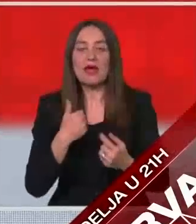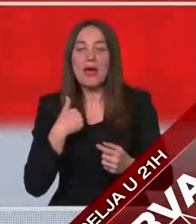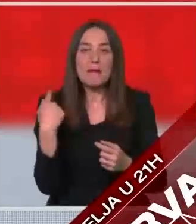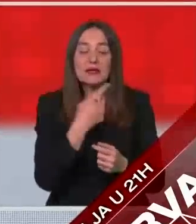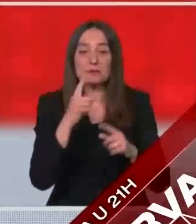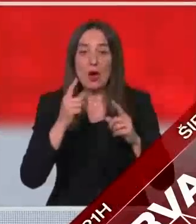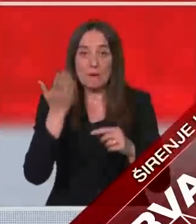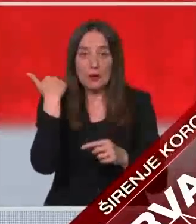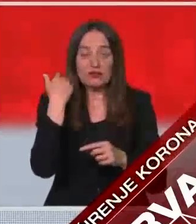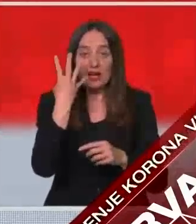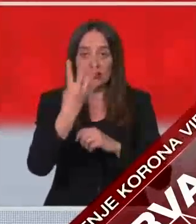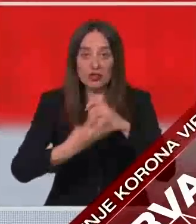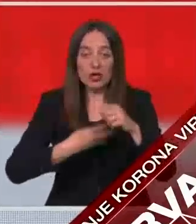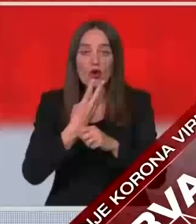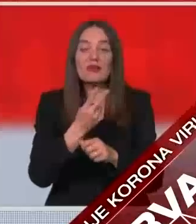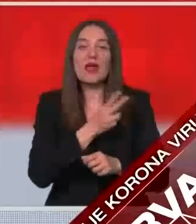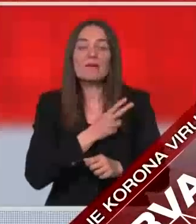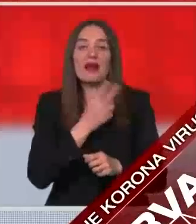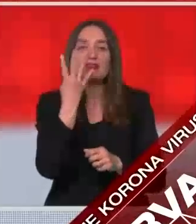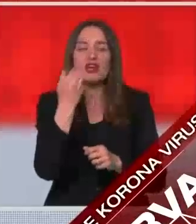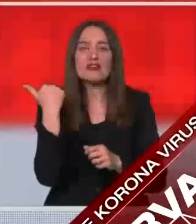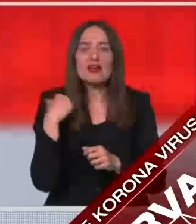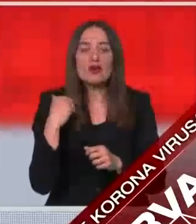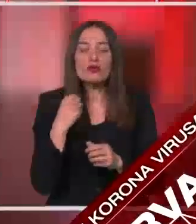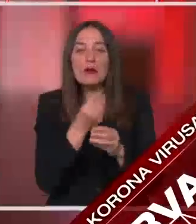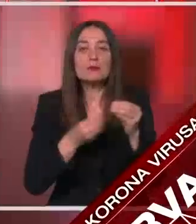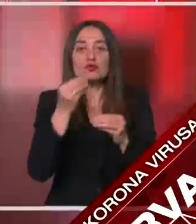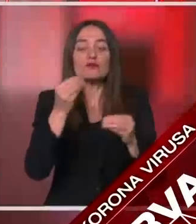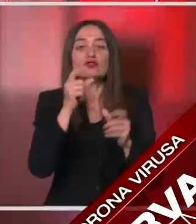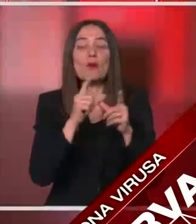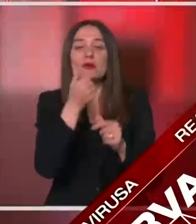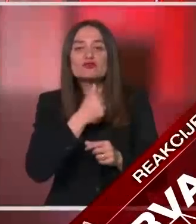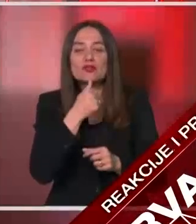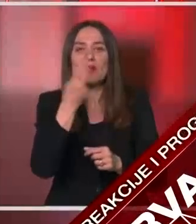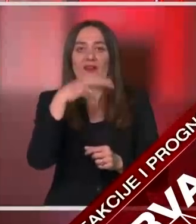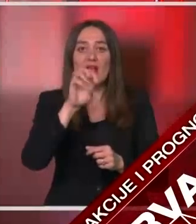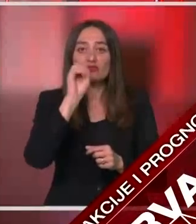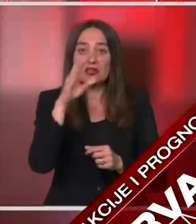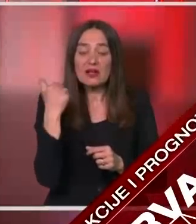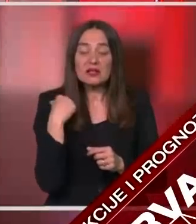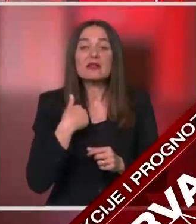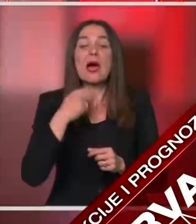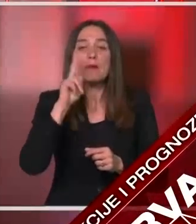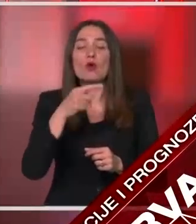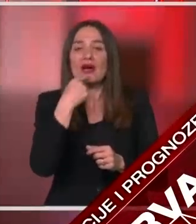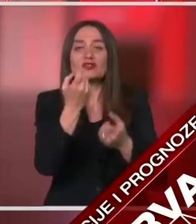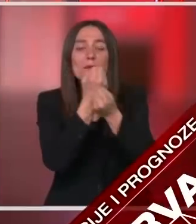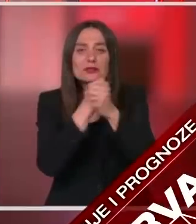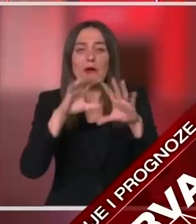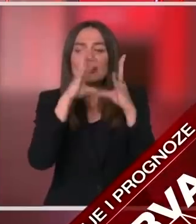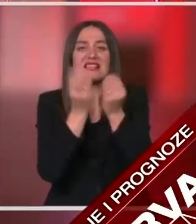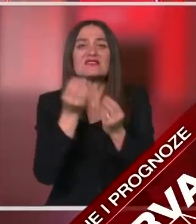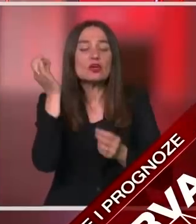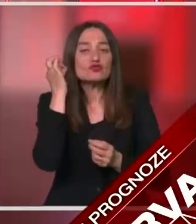u protekle 4 godine imali 4 godine suficita u budžetu. 2014. godine, i to mogu da kažem slobodno da svi